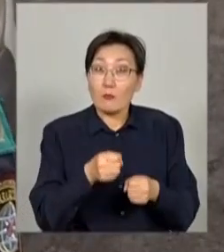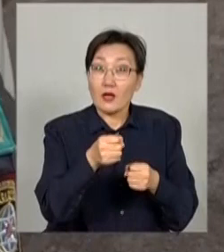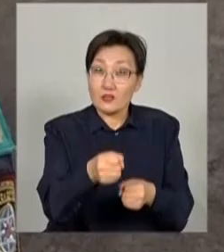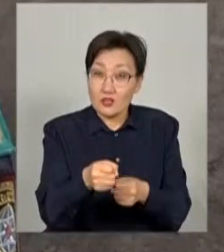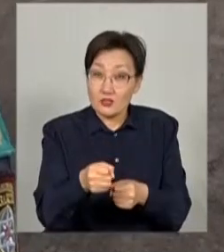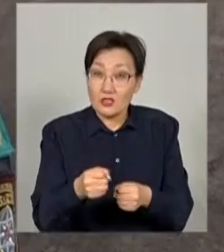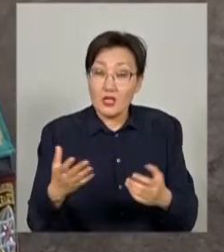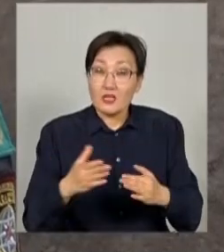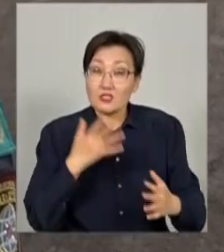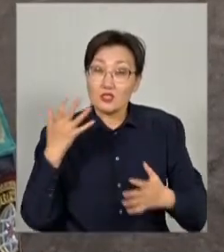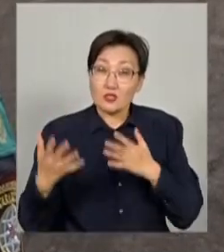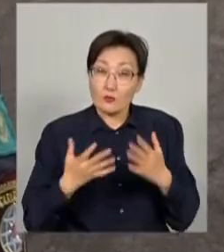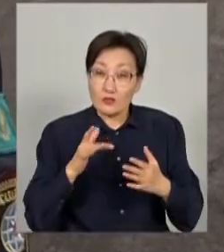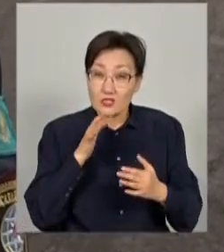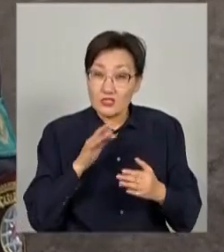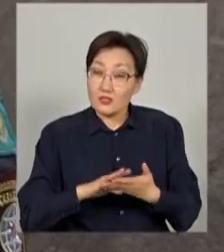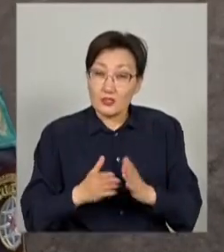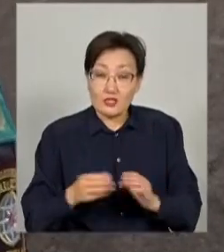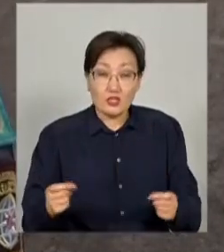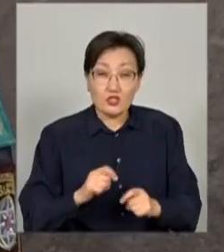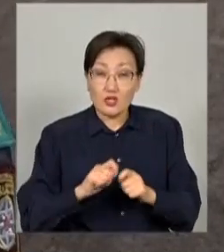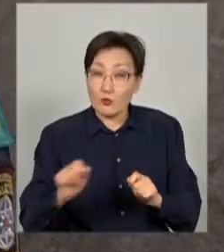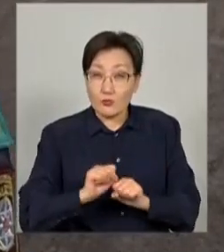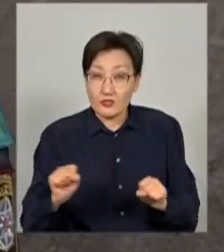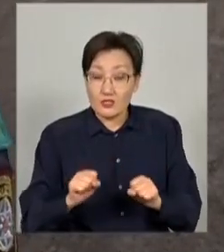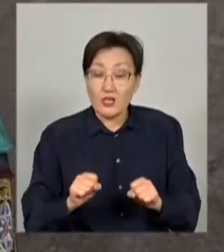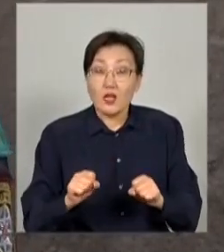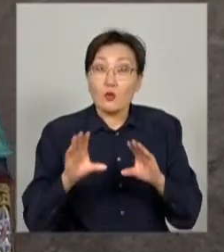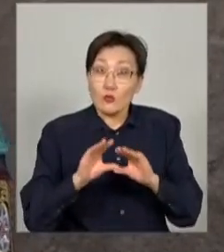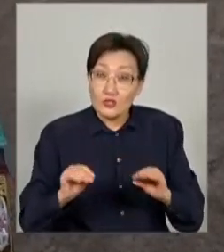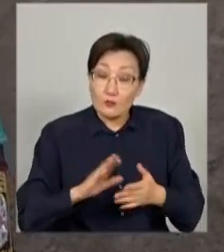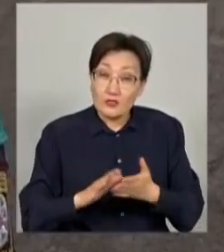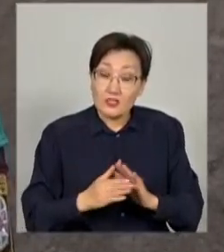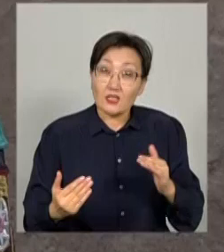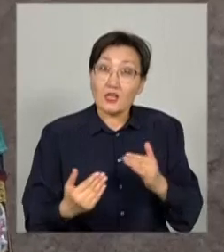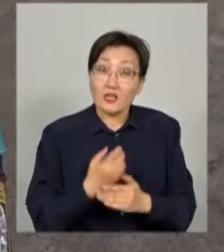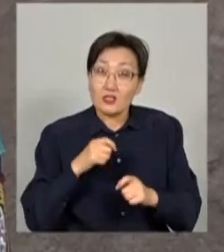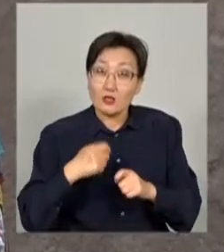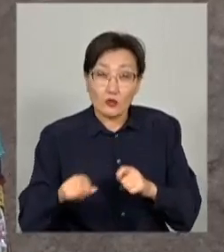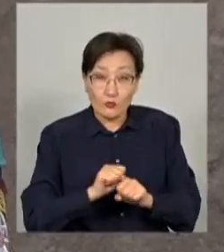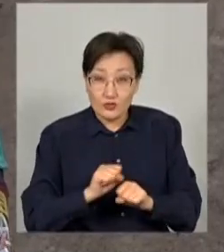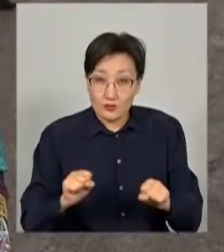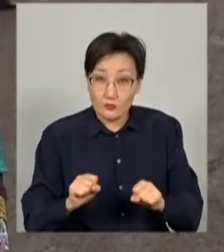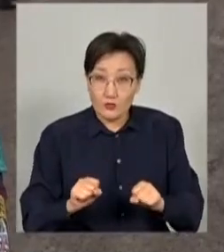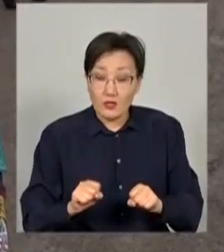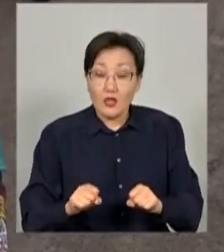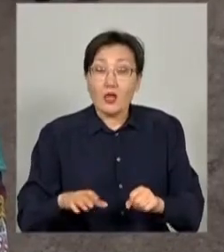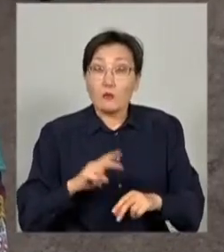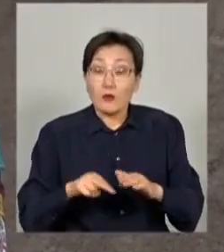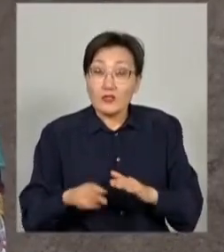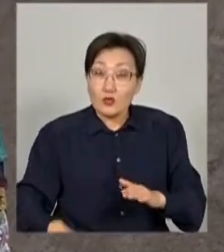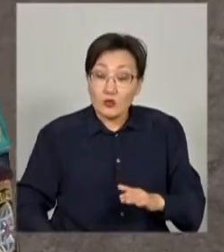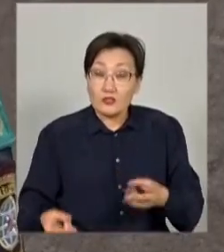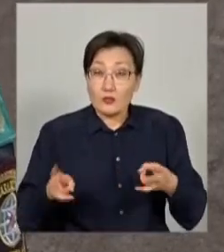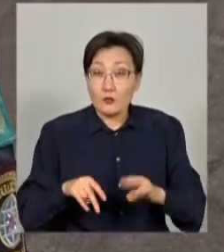Отшашуда қатты жел соғып тұрғанда жағуға болмайды. Пиротехника жанбай қалған жағдайда оны қайта тұтандыруға болмайды. Оларды аяқтың астына тастауға